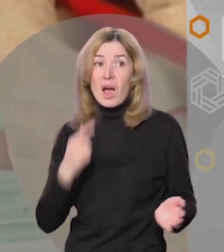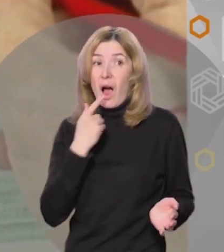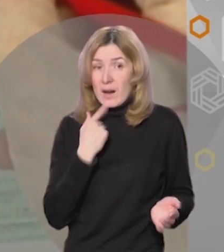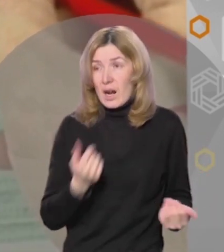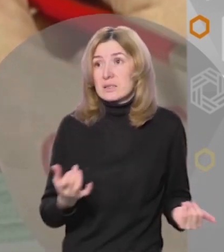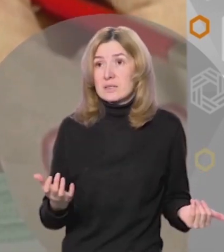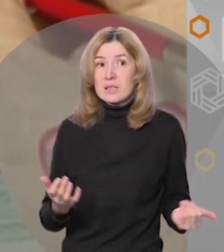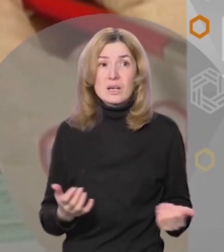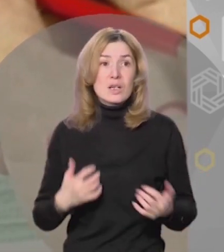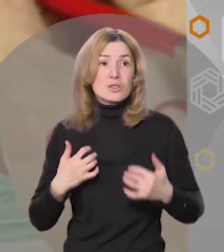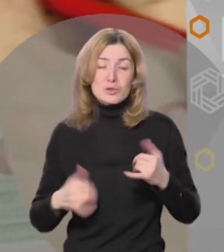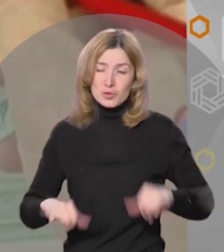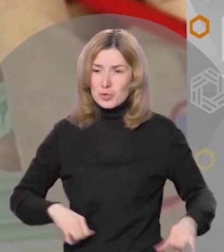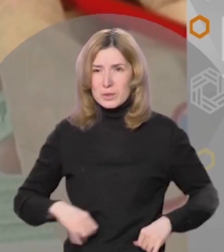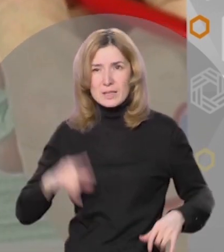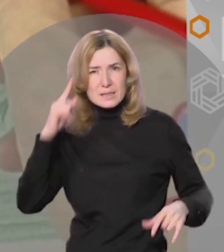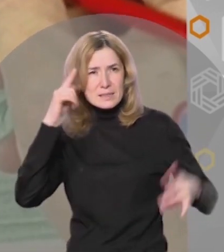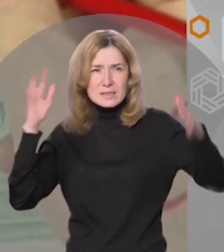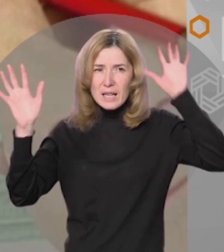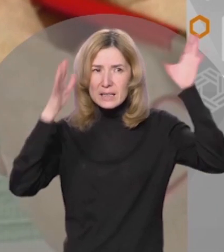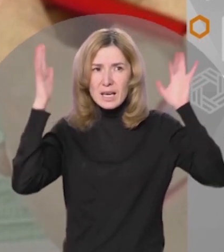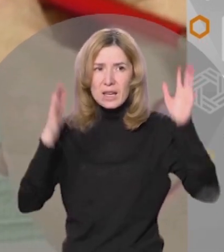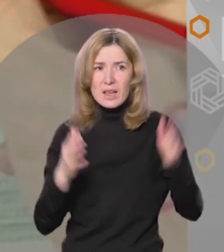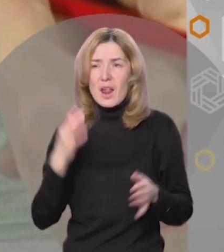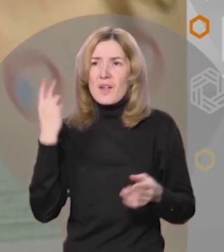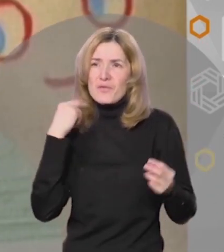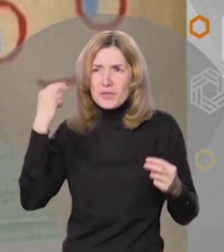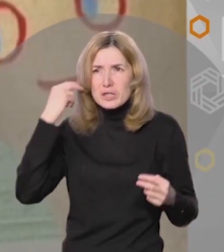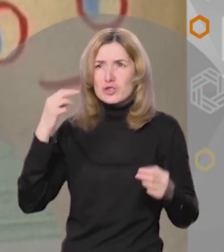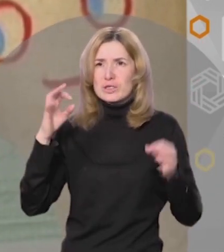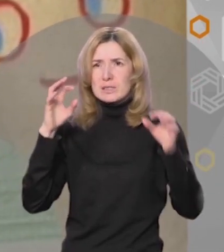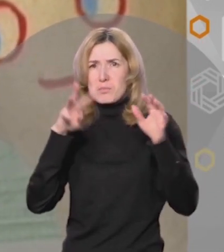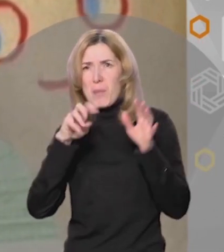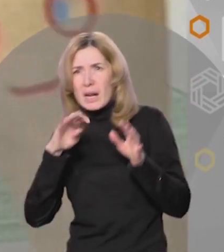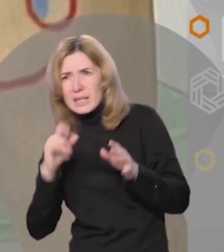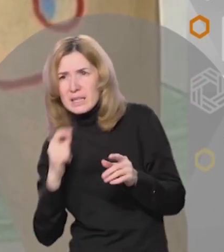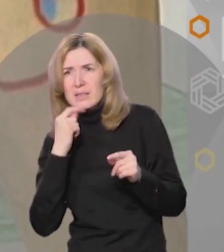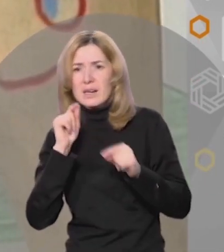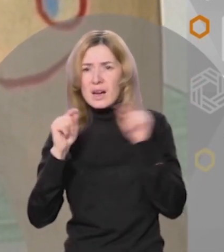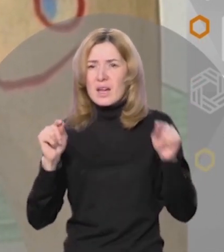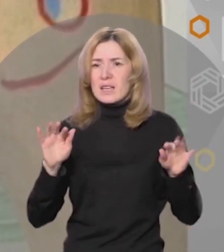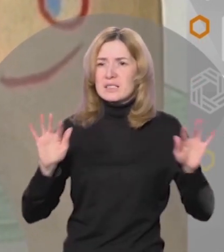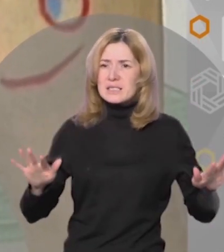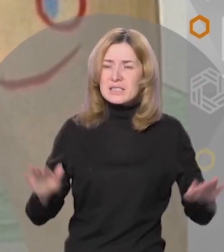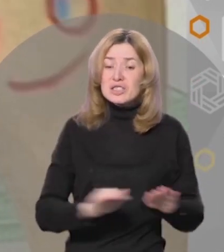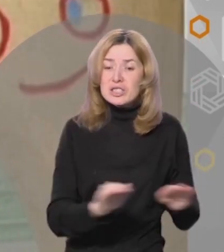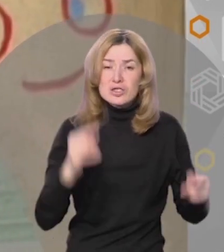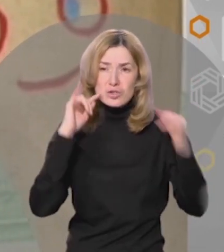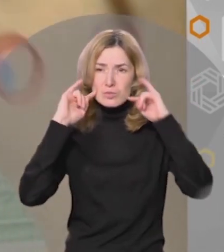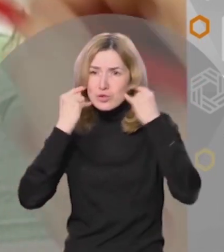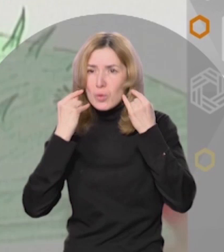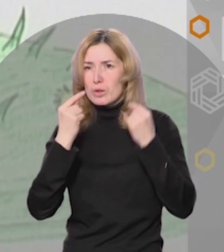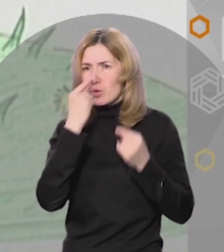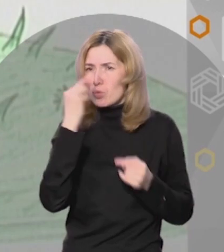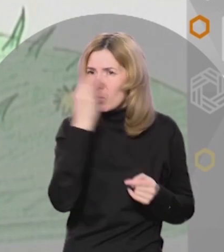А красный... Шутник и затейник возьмет летом вишню с малиной, да разукрасит детишкам щеки и